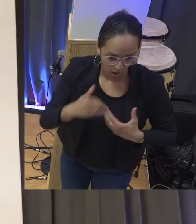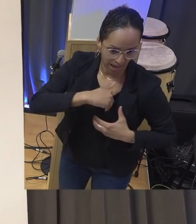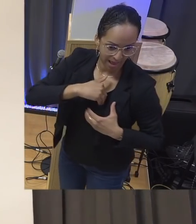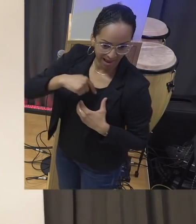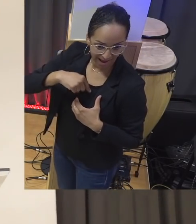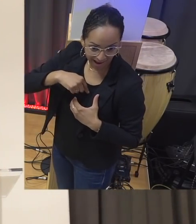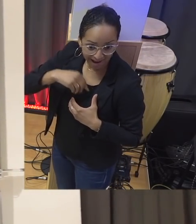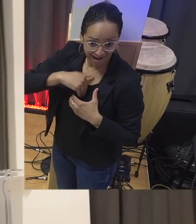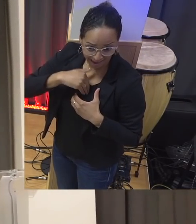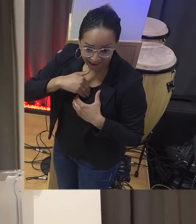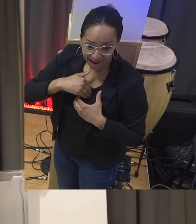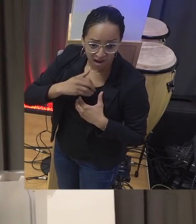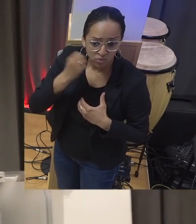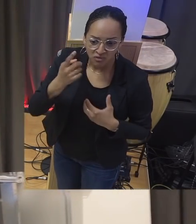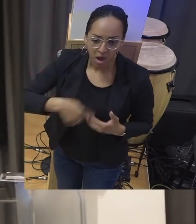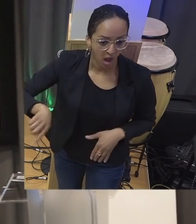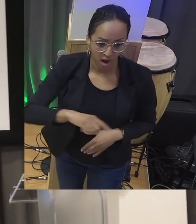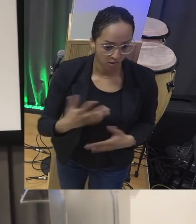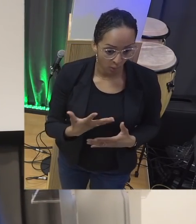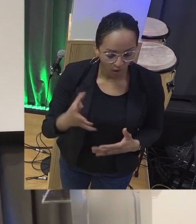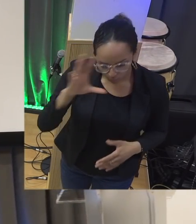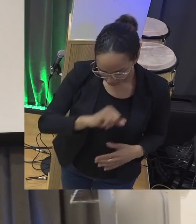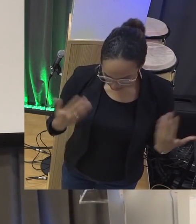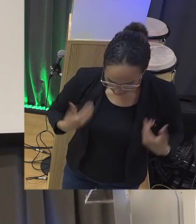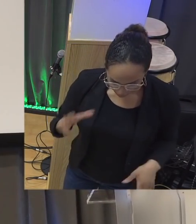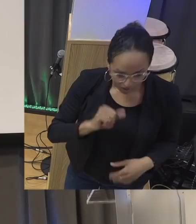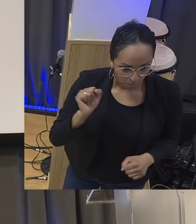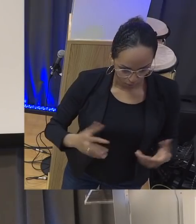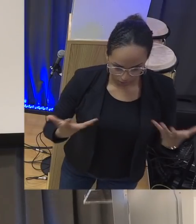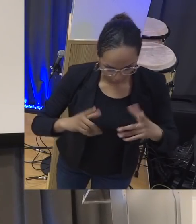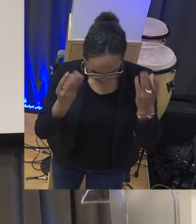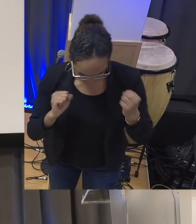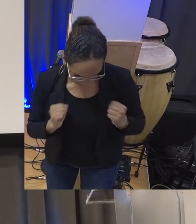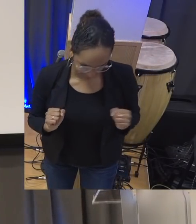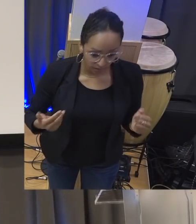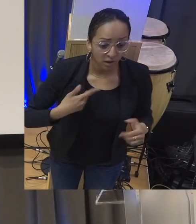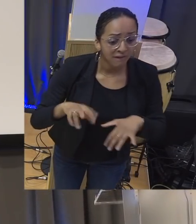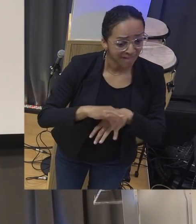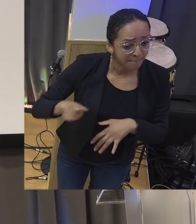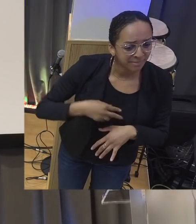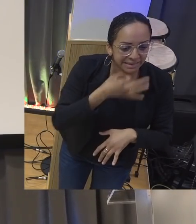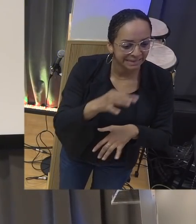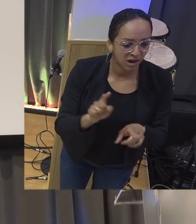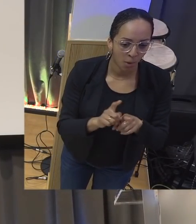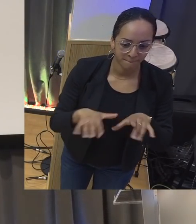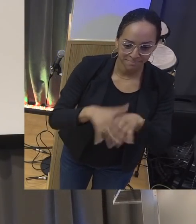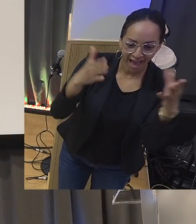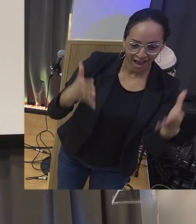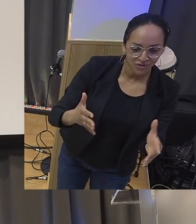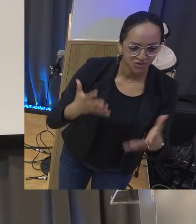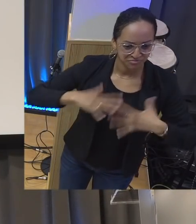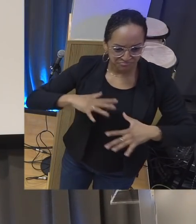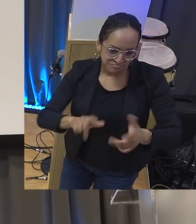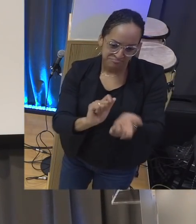Et souvent, ce moi, on l'oublie. On peut soigner l'extérieur. Mon épouse est conseillère en images. Elle fait du